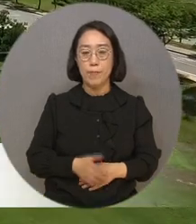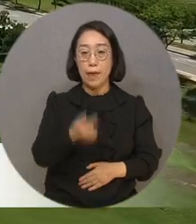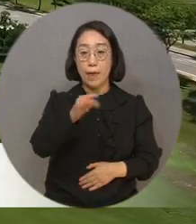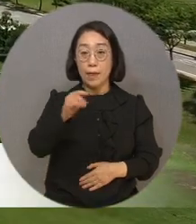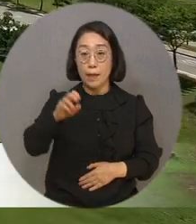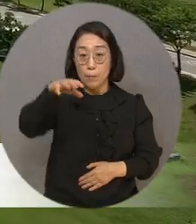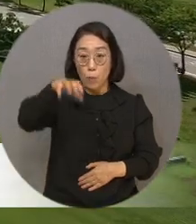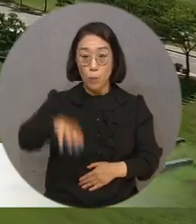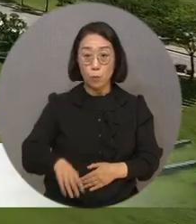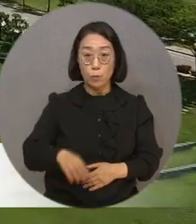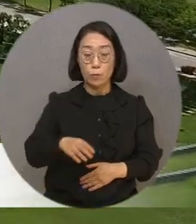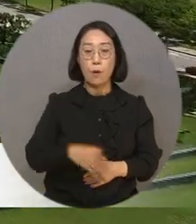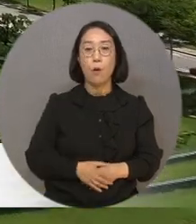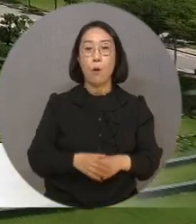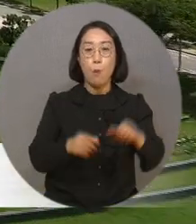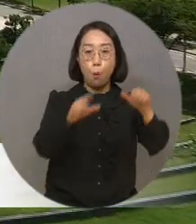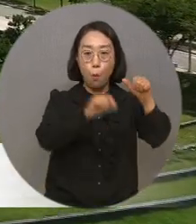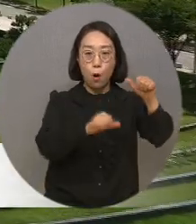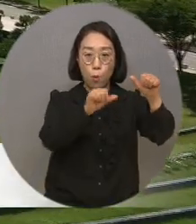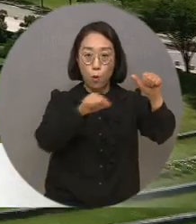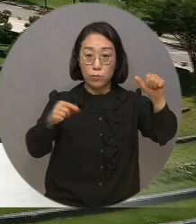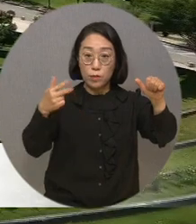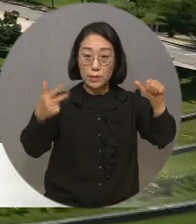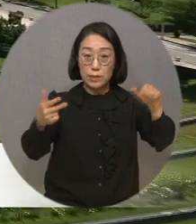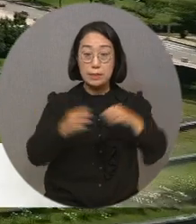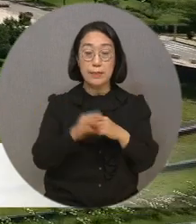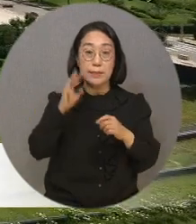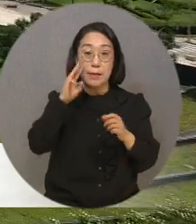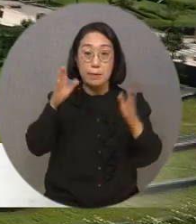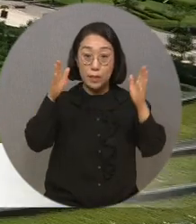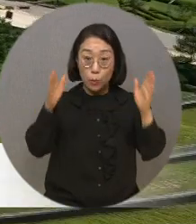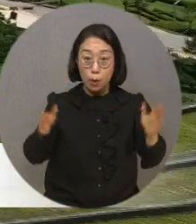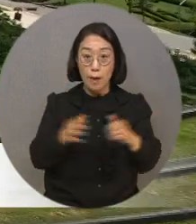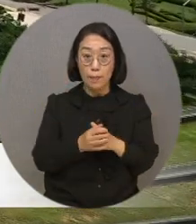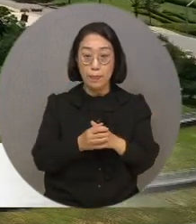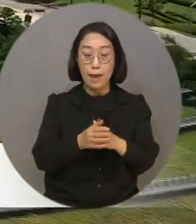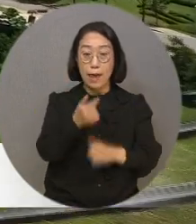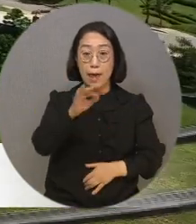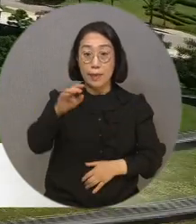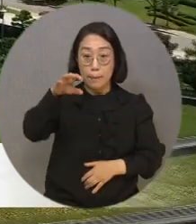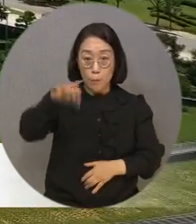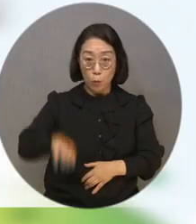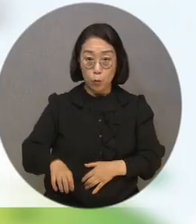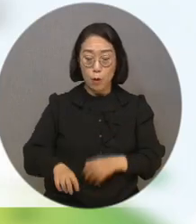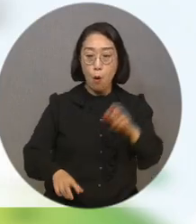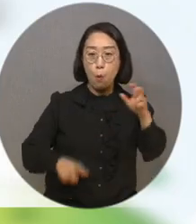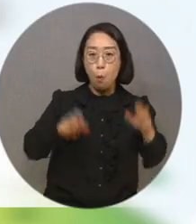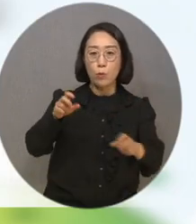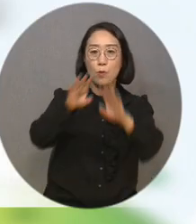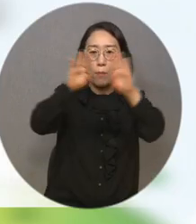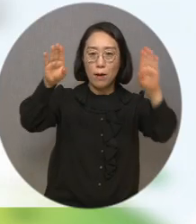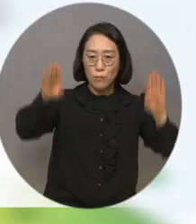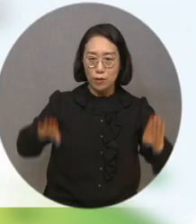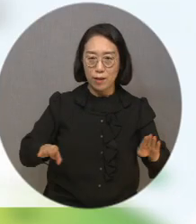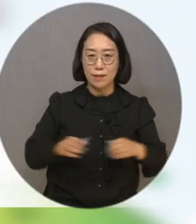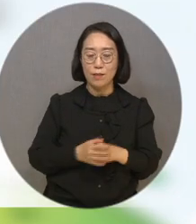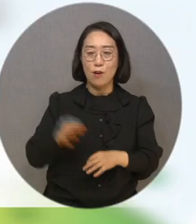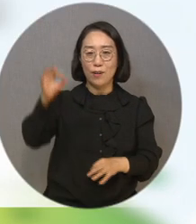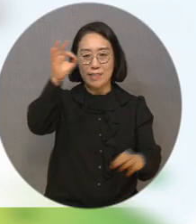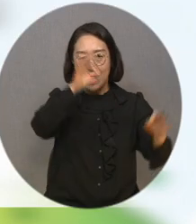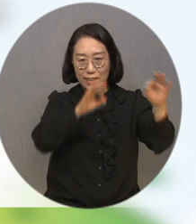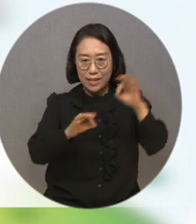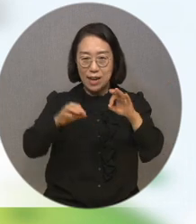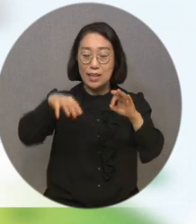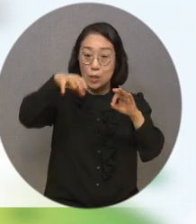해남군은 어린이날 연휴 기간인 5일부터 7일까지 사흘간 해남공룡박물관에서 쿵쿵 공룡찾아